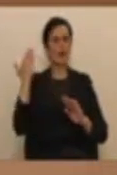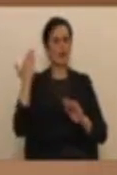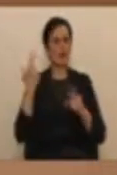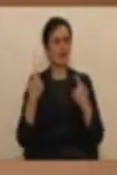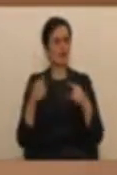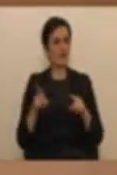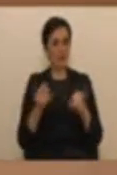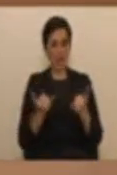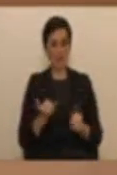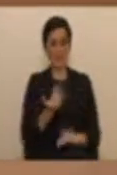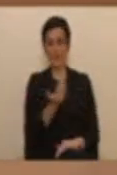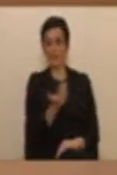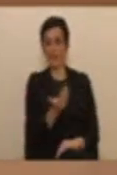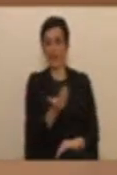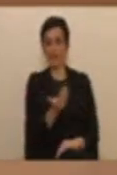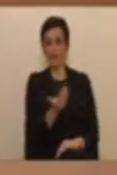და ახლა თქვენი